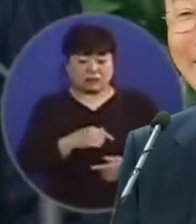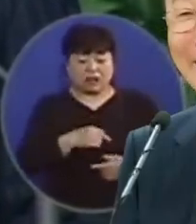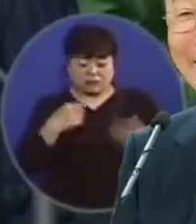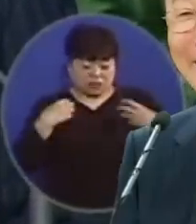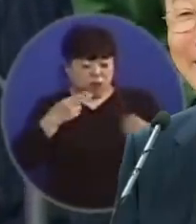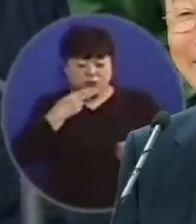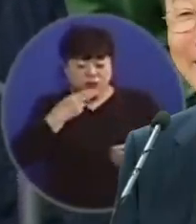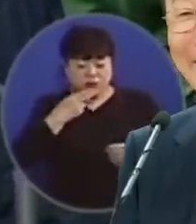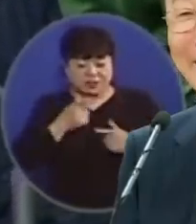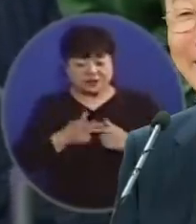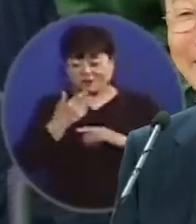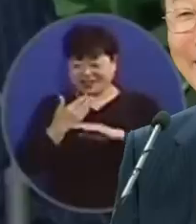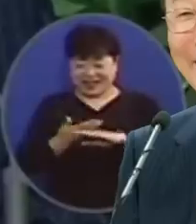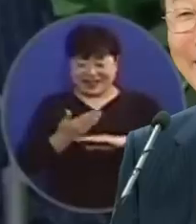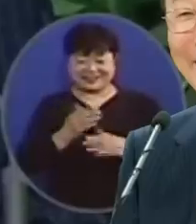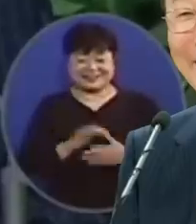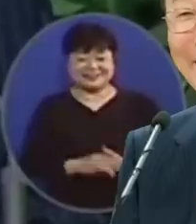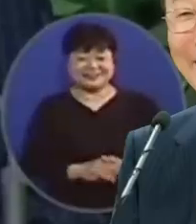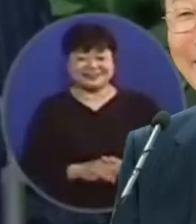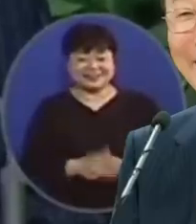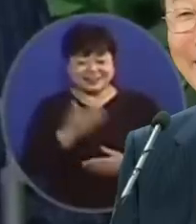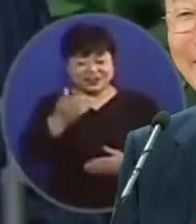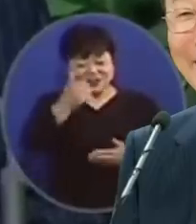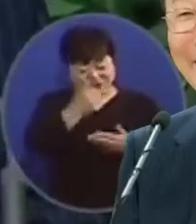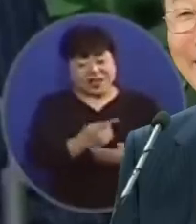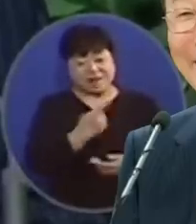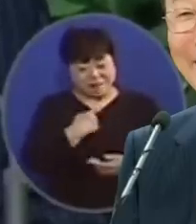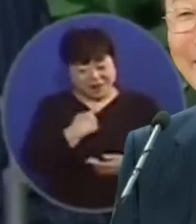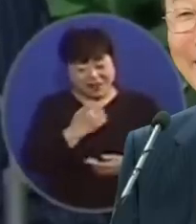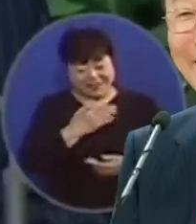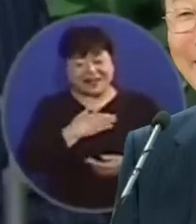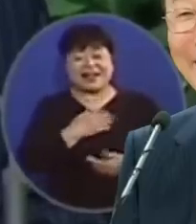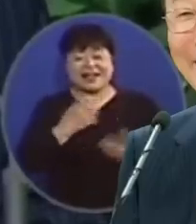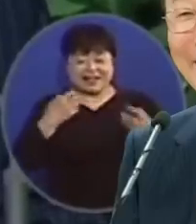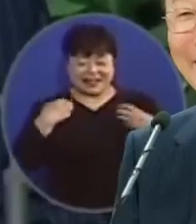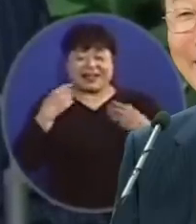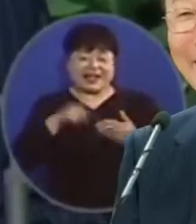그러나 예수님은 뭐라고 말합니까? 네가 지었으나 내가 갚을게.